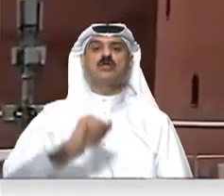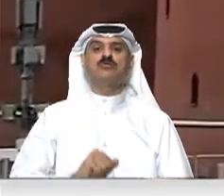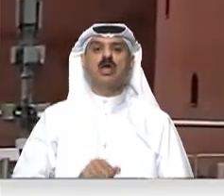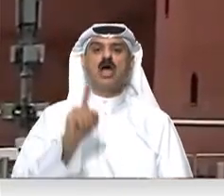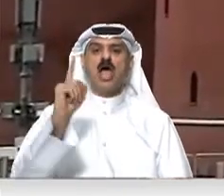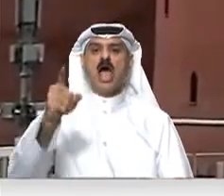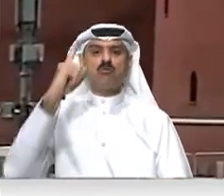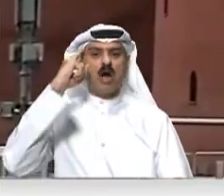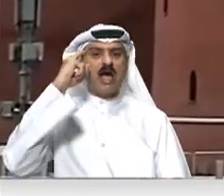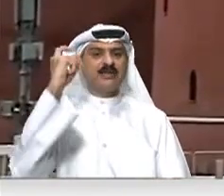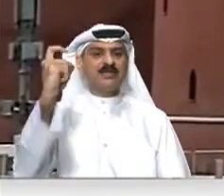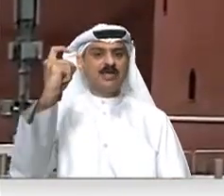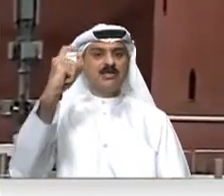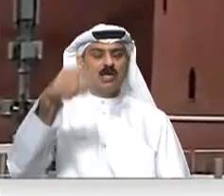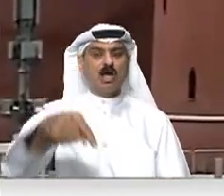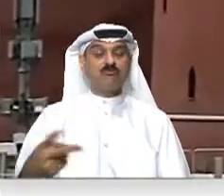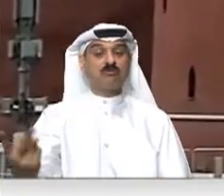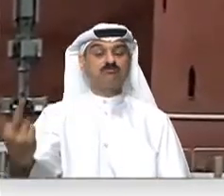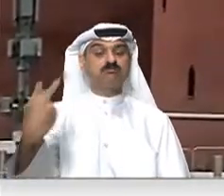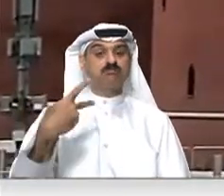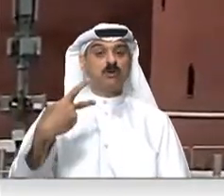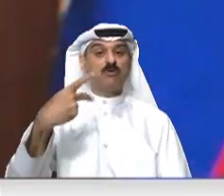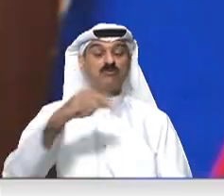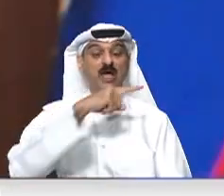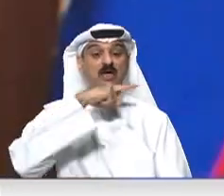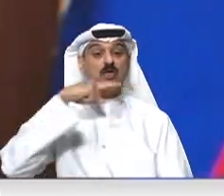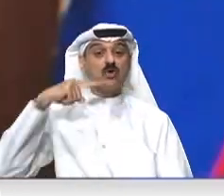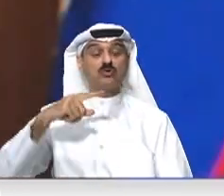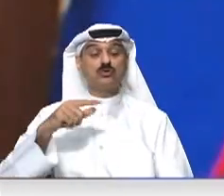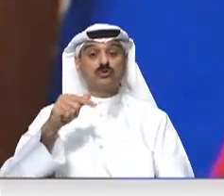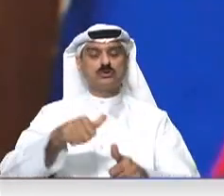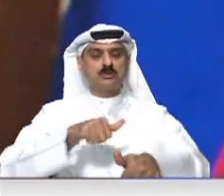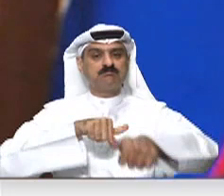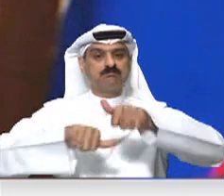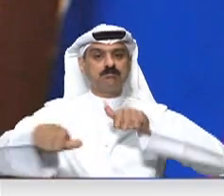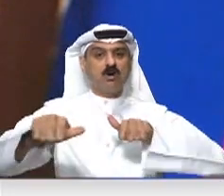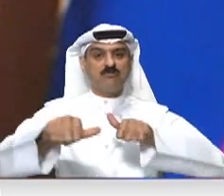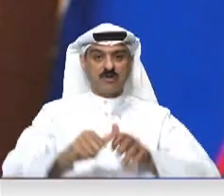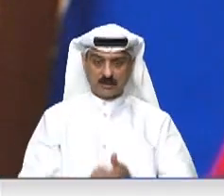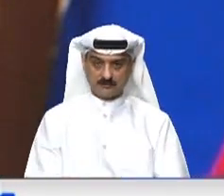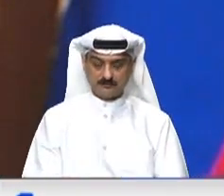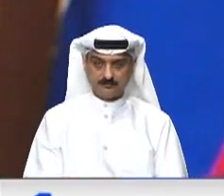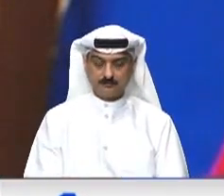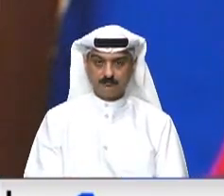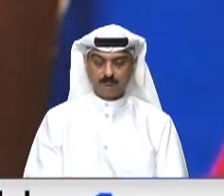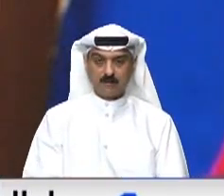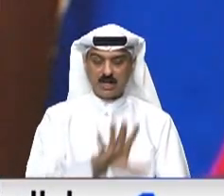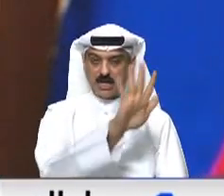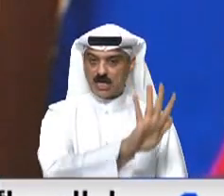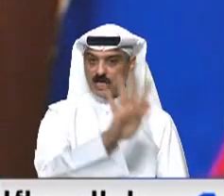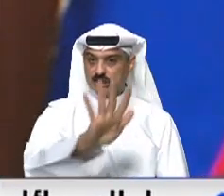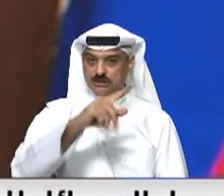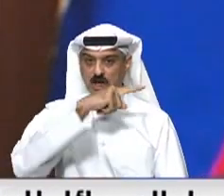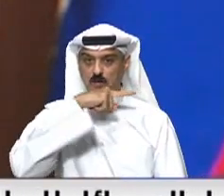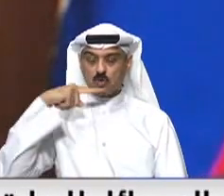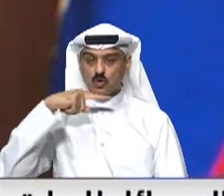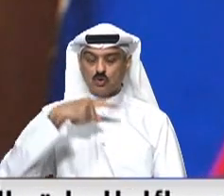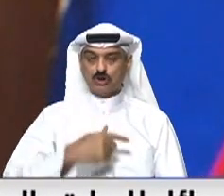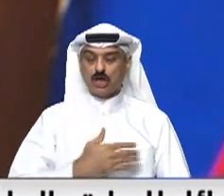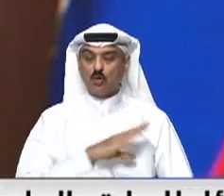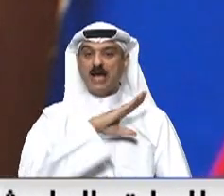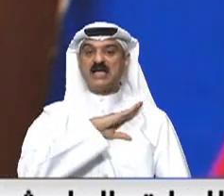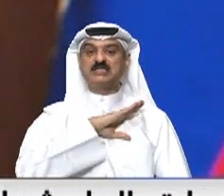داخلي يمثل تهديدا قاتلا لروسيا. أتوجه إلى مواطني روسيا وأفراد القوات